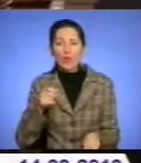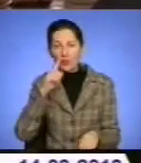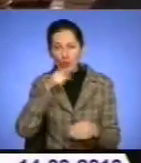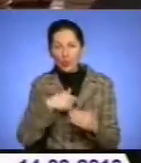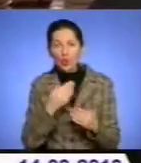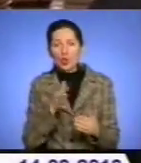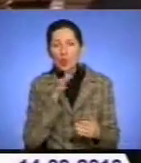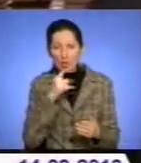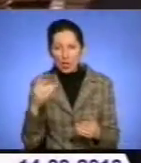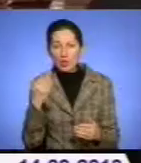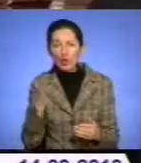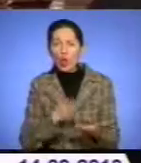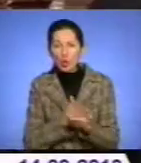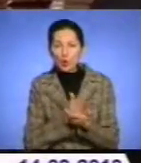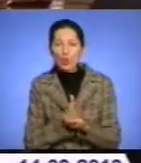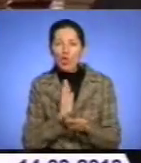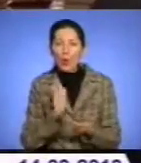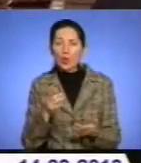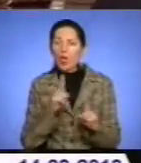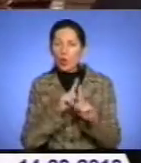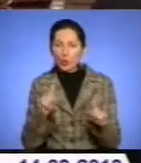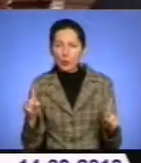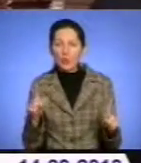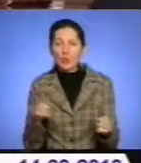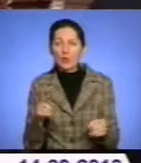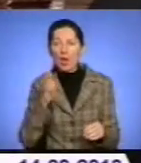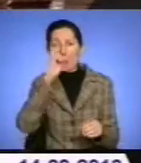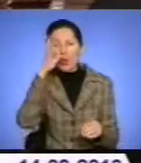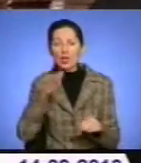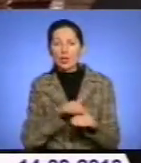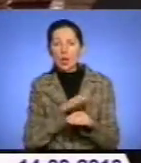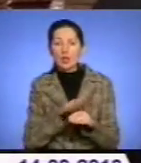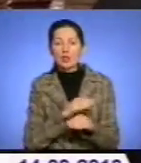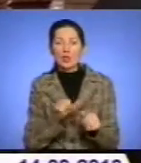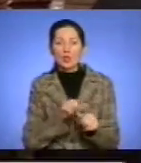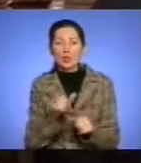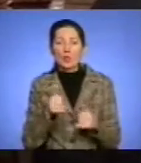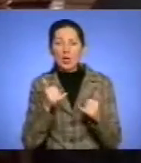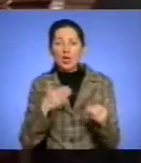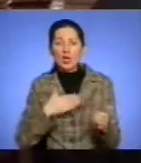понтифікату буде особливим на обильні Божі ласки, зокрема також і для нашої Української